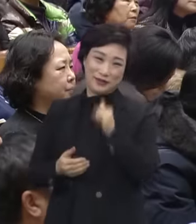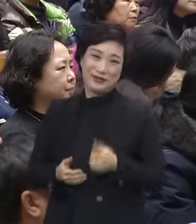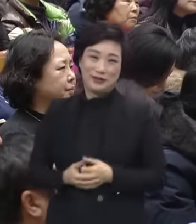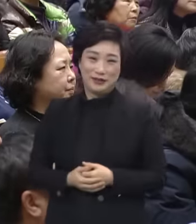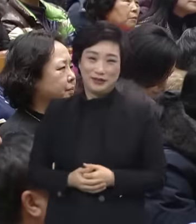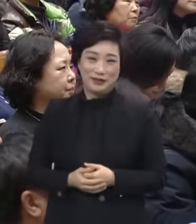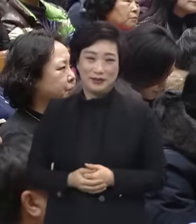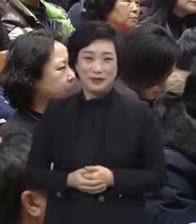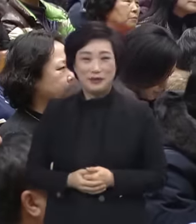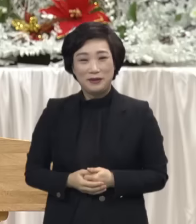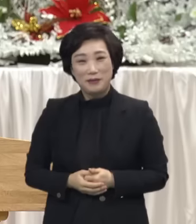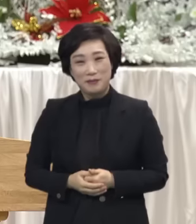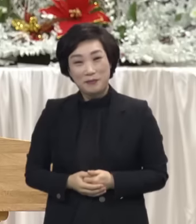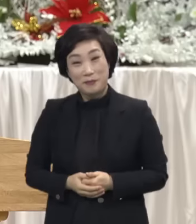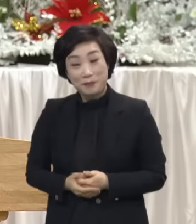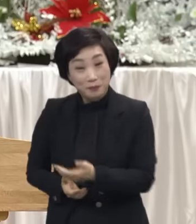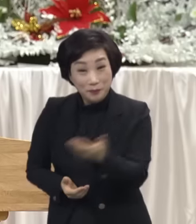예,